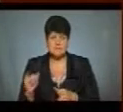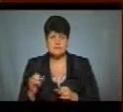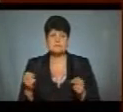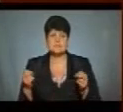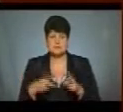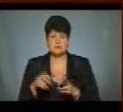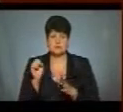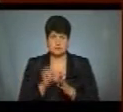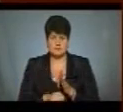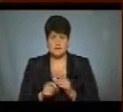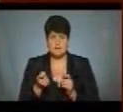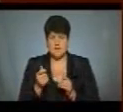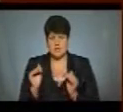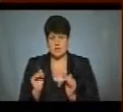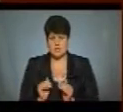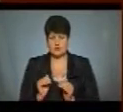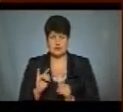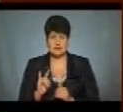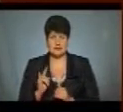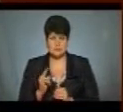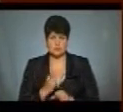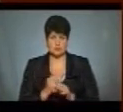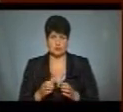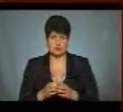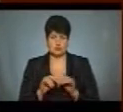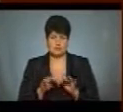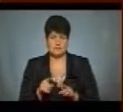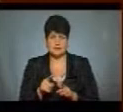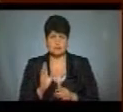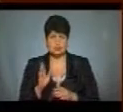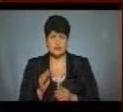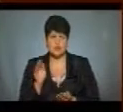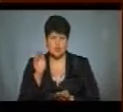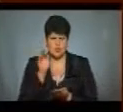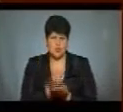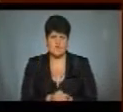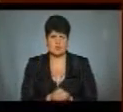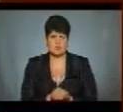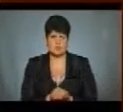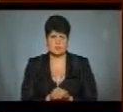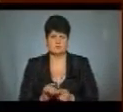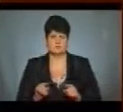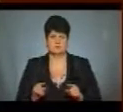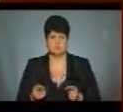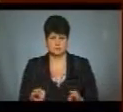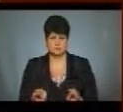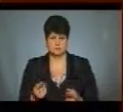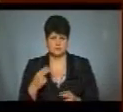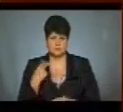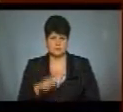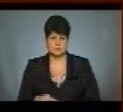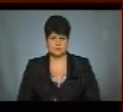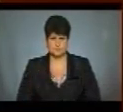умисному вбивстві малолітньої дитини, вчиненому групою осіб. Їм загрожує довічне позбавлення волі, розповів прокурор Владислав Волян.